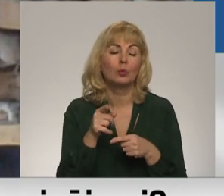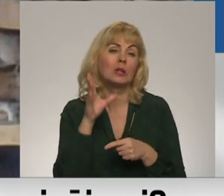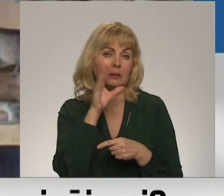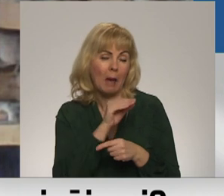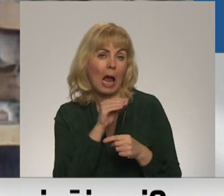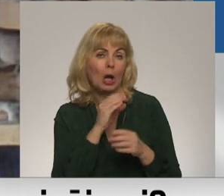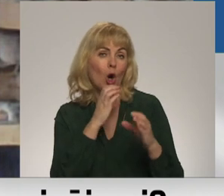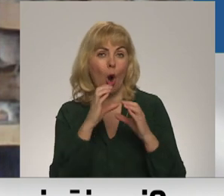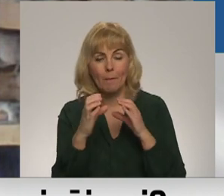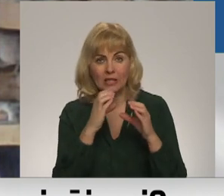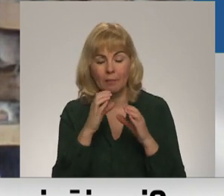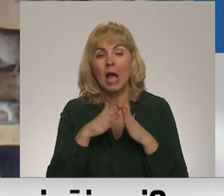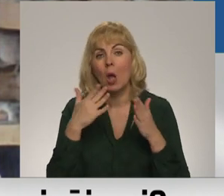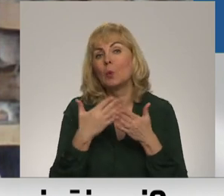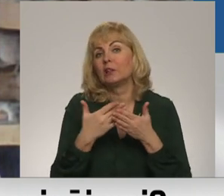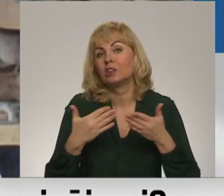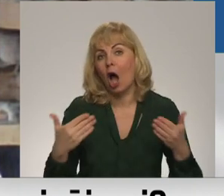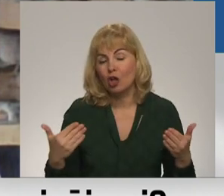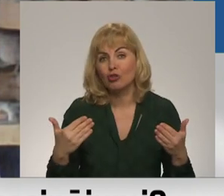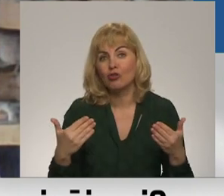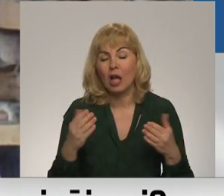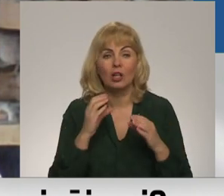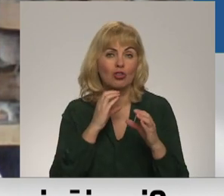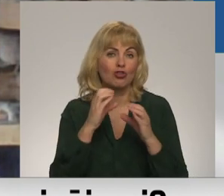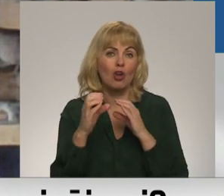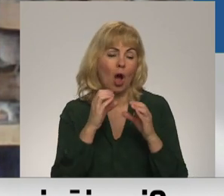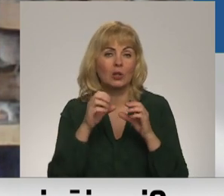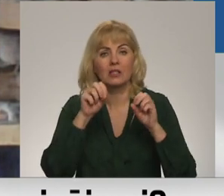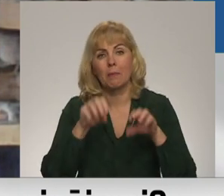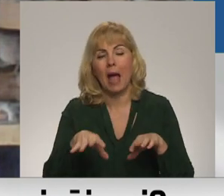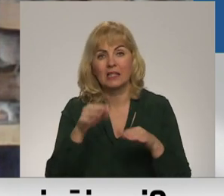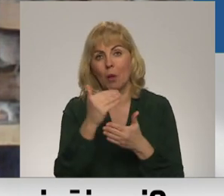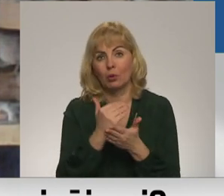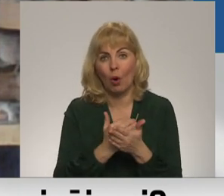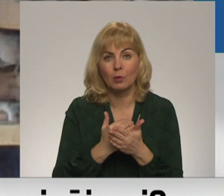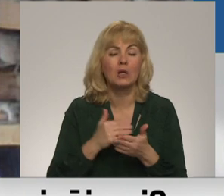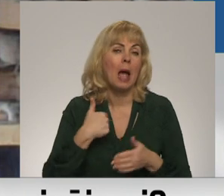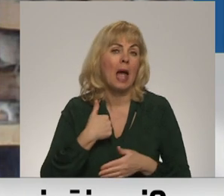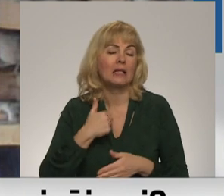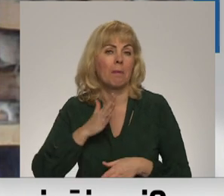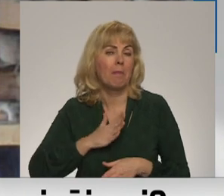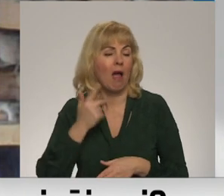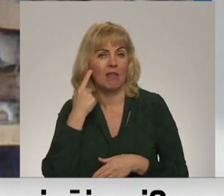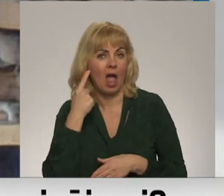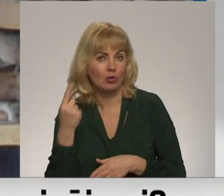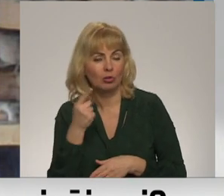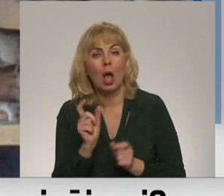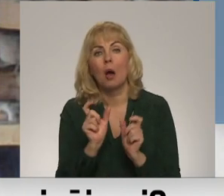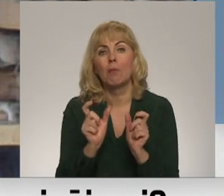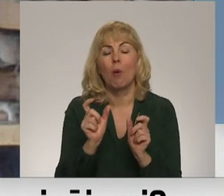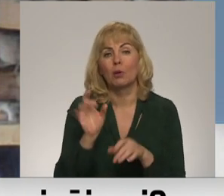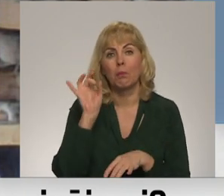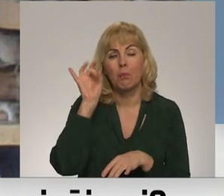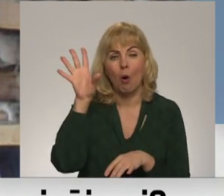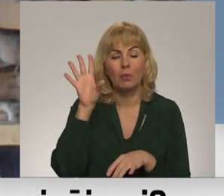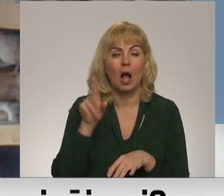komunicēt. Tāpat daudz dažādas šīs te čatu programmas tā saucamās. Es neesmu pagaidām dzirdējis, ka ir bloķētas populārākās